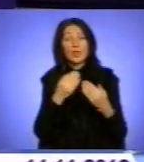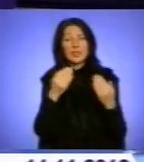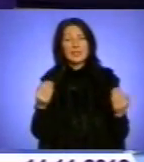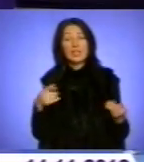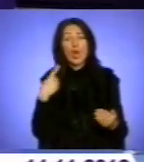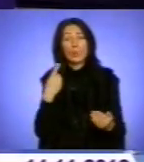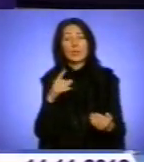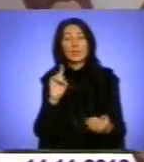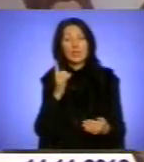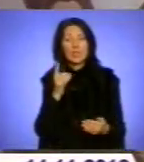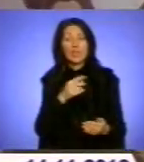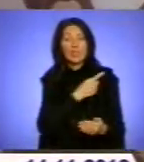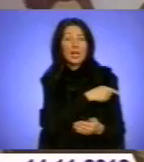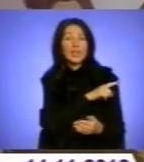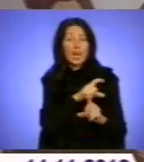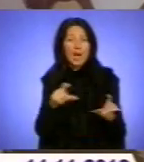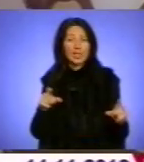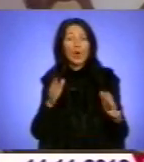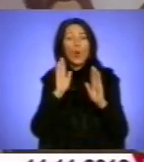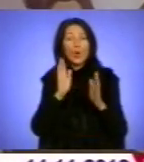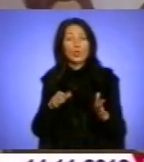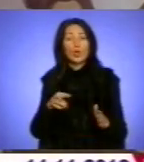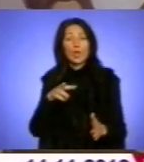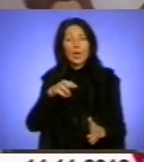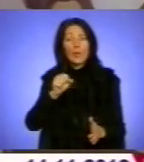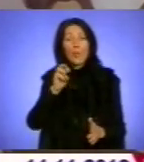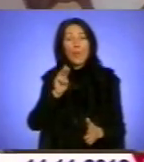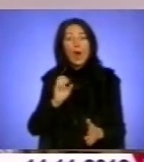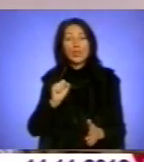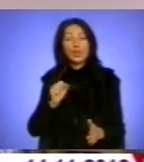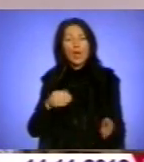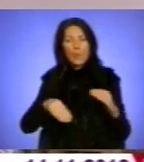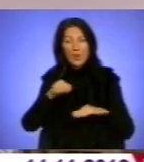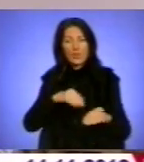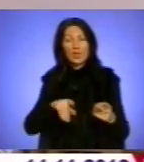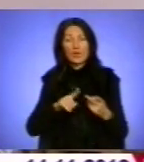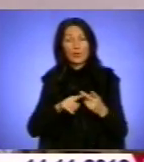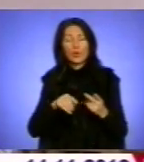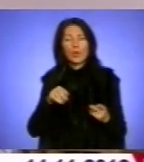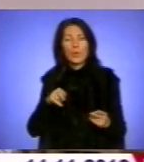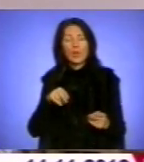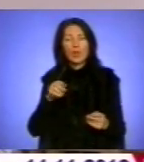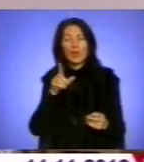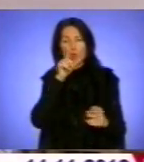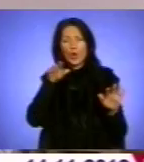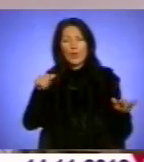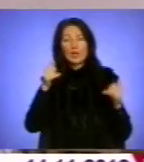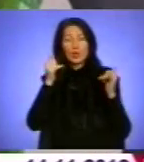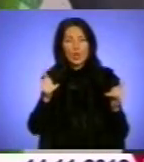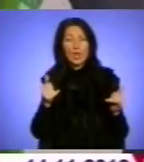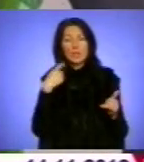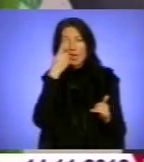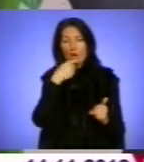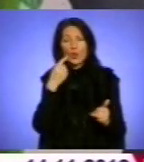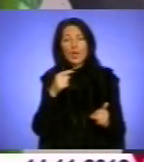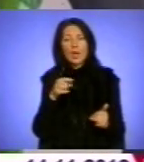дитячій лікарні. У коридорі Маша і Медвідь, одній із палат панда кунг-фу і журавель. Сучасних героїв мультфільмів молодь